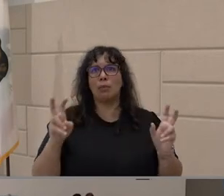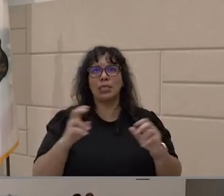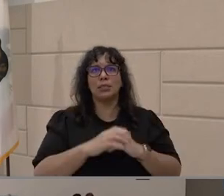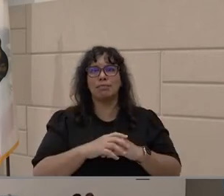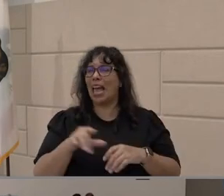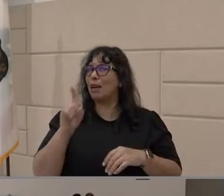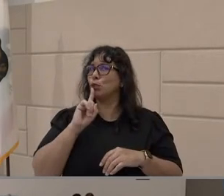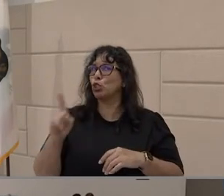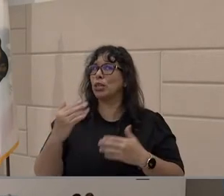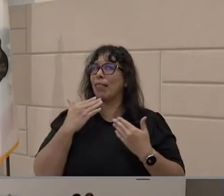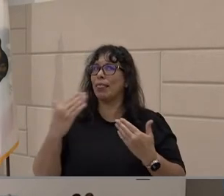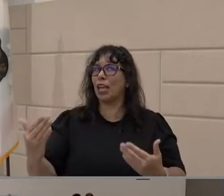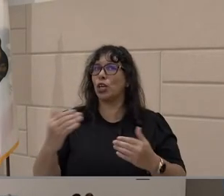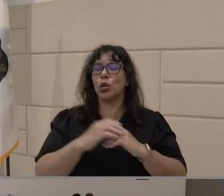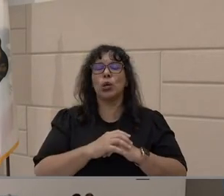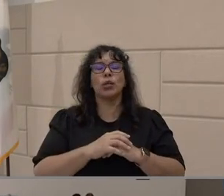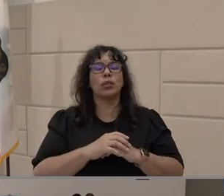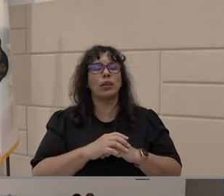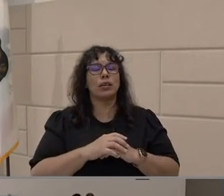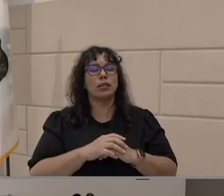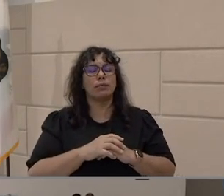តាដំណើរការនឹងវាយ៉ាងណាដែរ